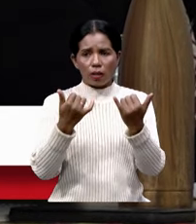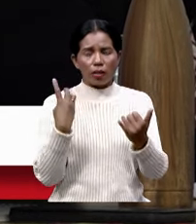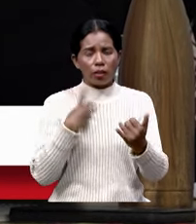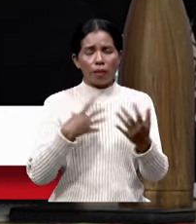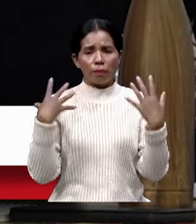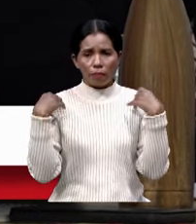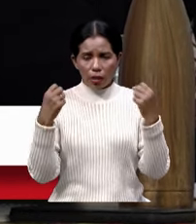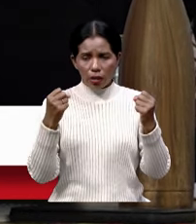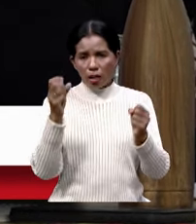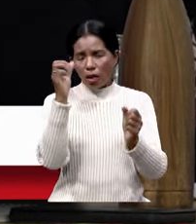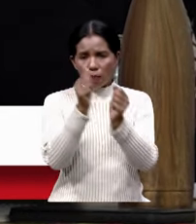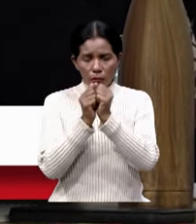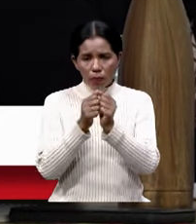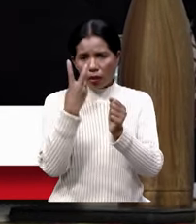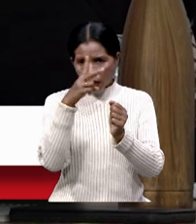bawah.